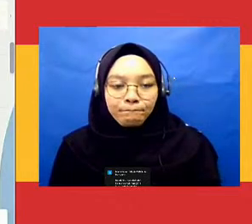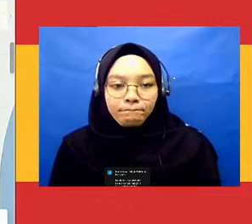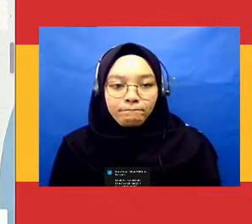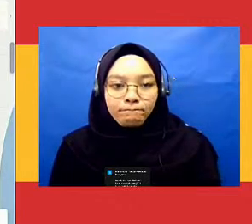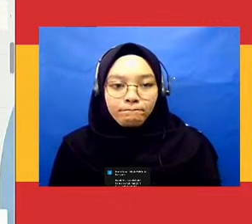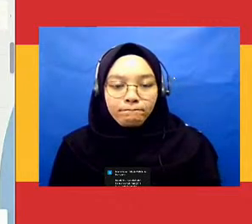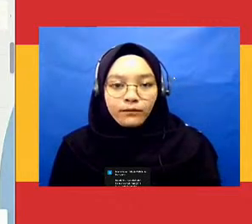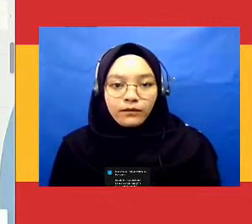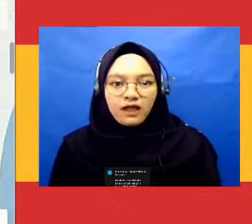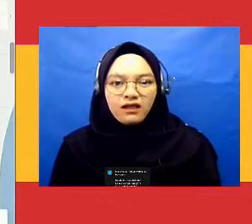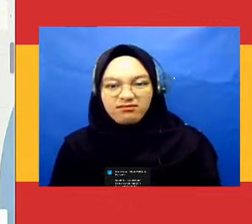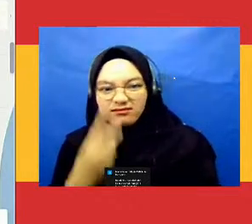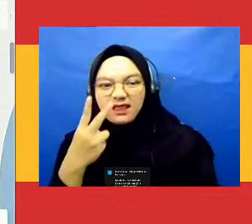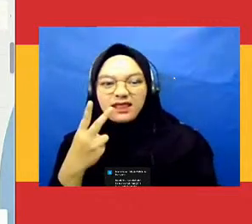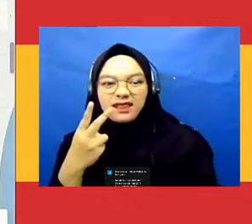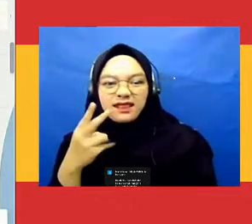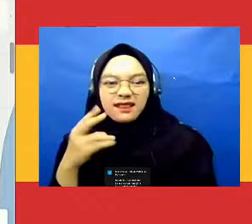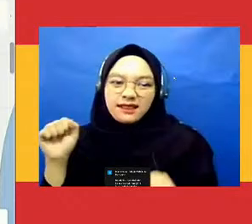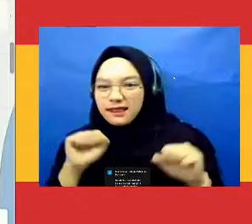Bergerak-gerak ya Bapak Ibu ya.